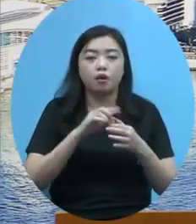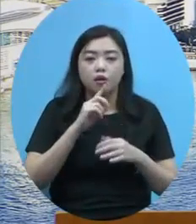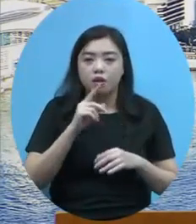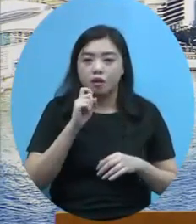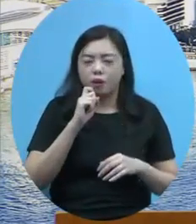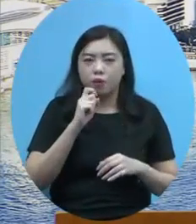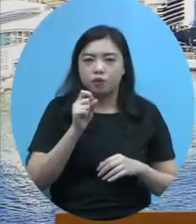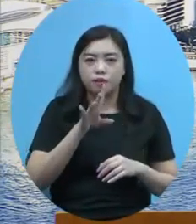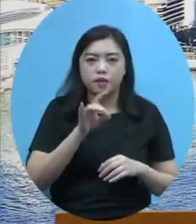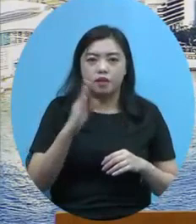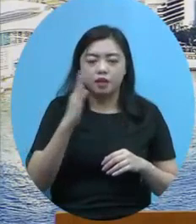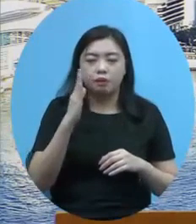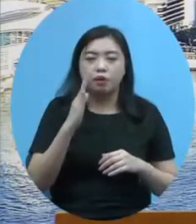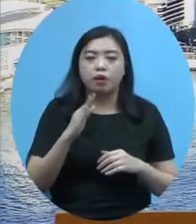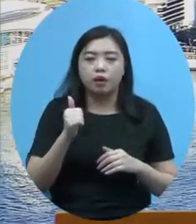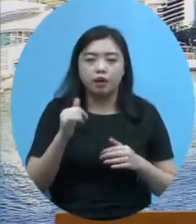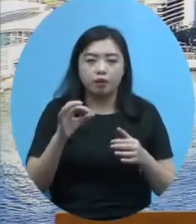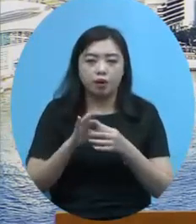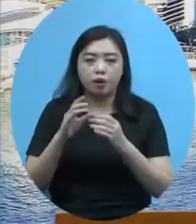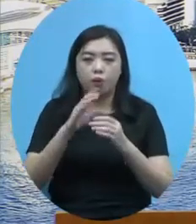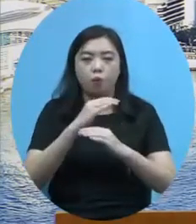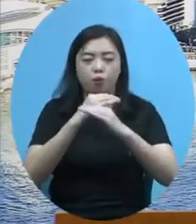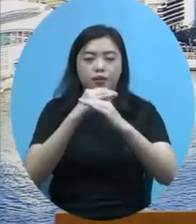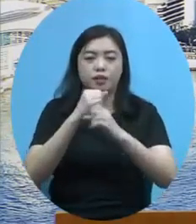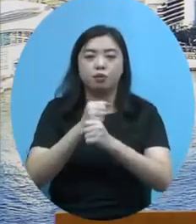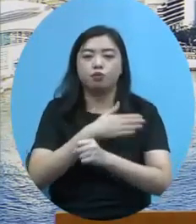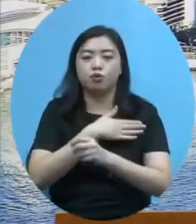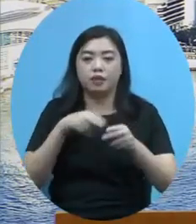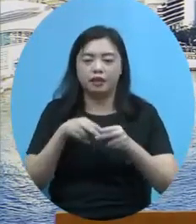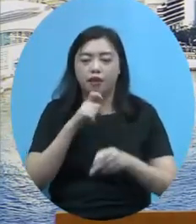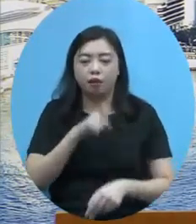大概14宗左右咧係同會展嘅職員餐廳